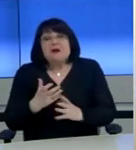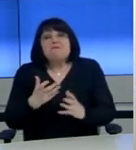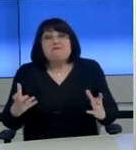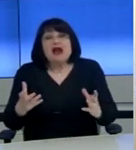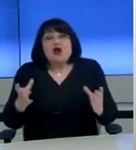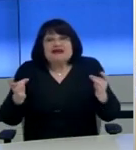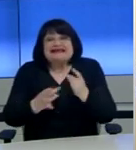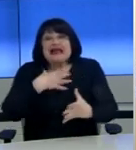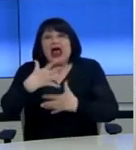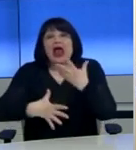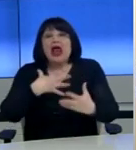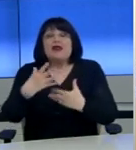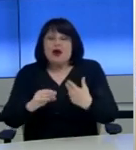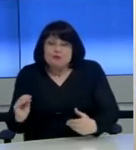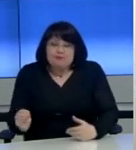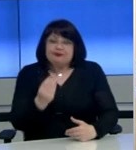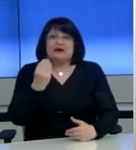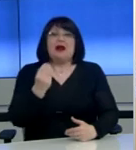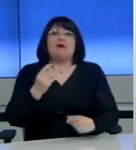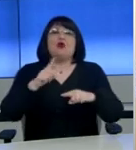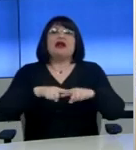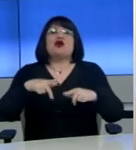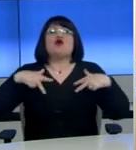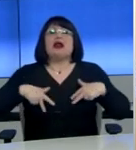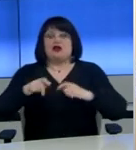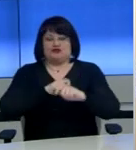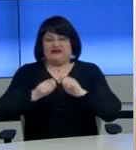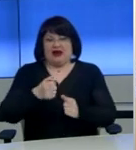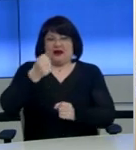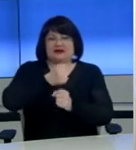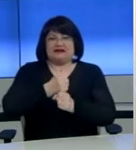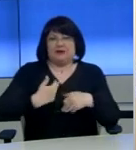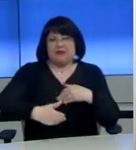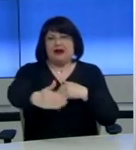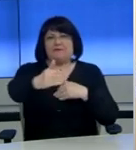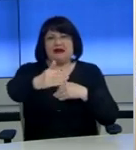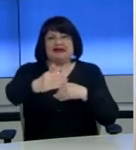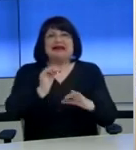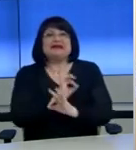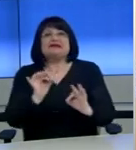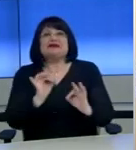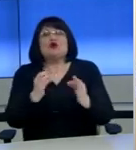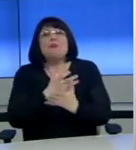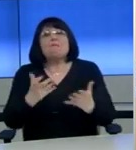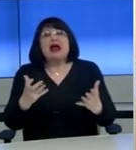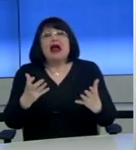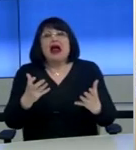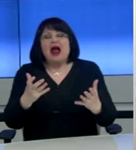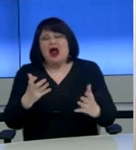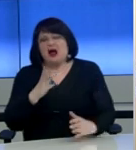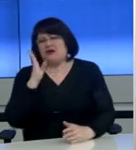μεγαλύτερο σκάνδαλο από ιδρύσεως του ελληνικού κράτους, αλλά είναι επιβεβαιωμένα το μεγαλύτερο